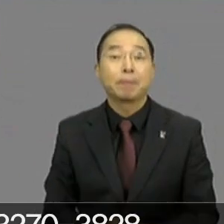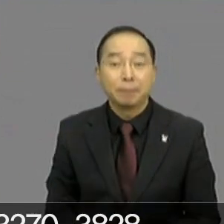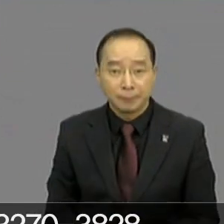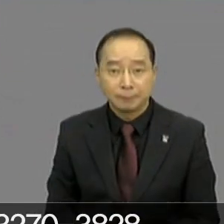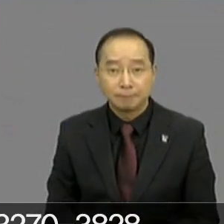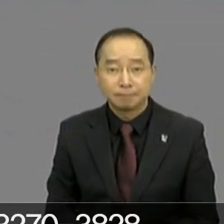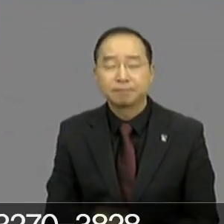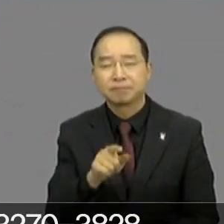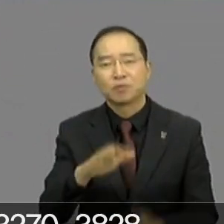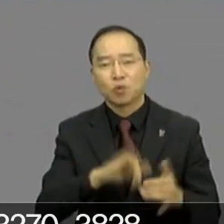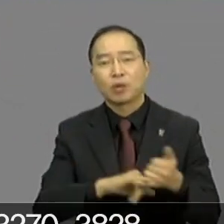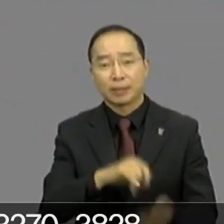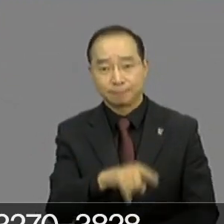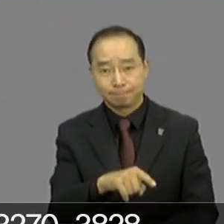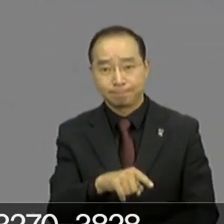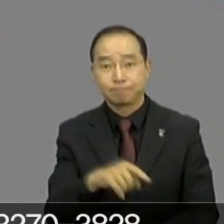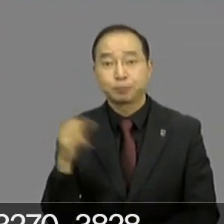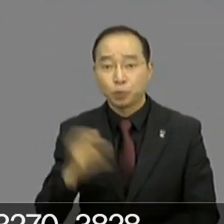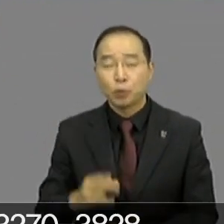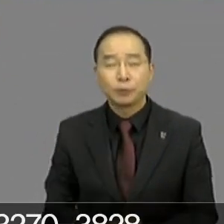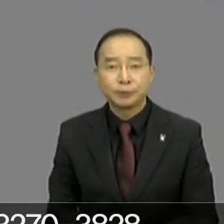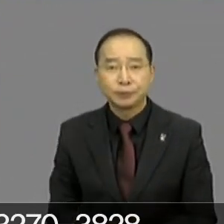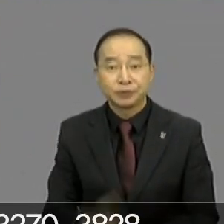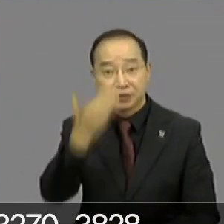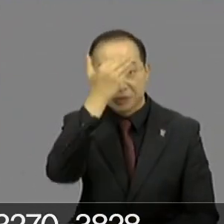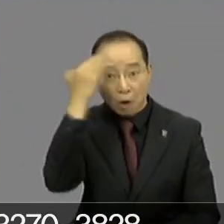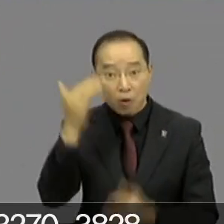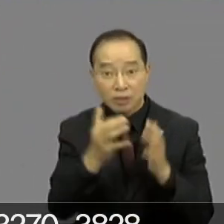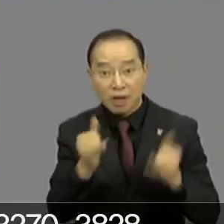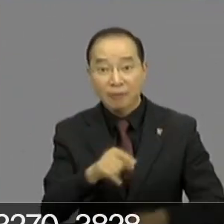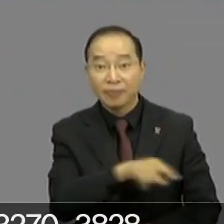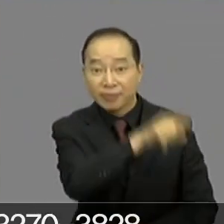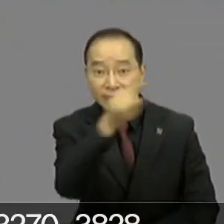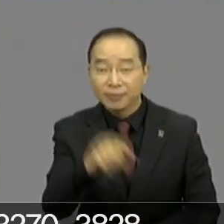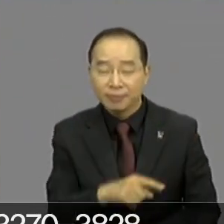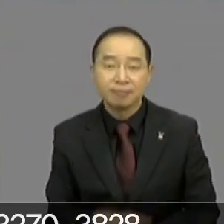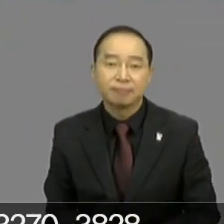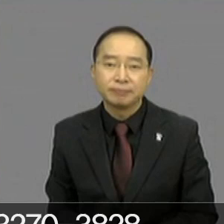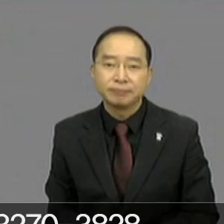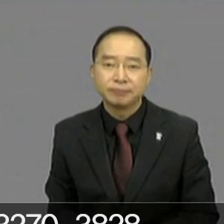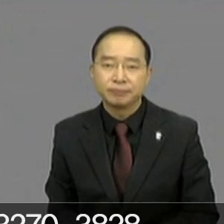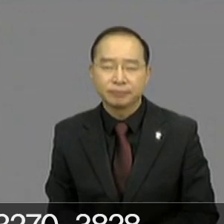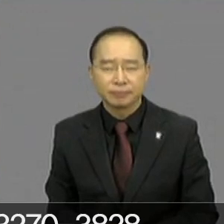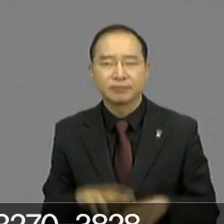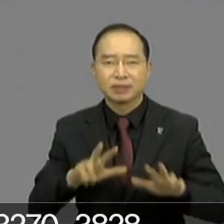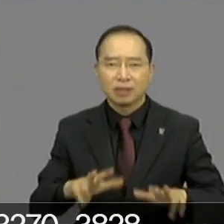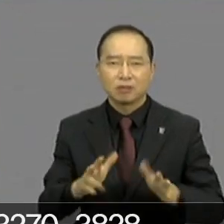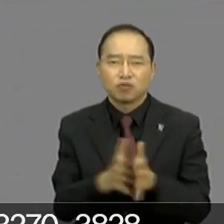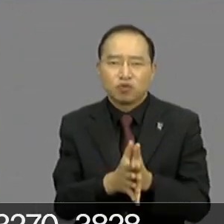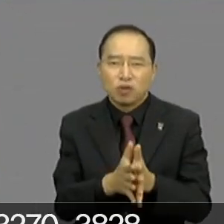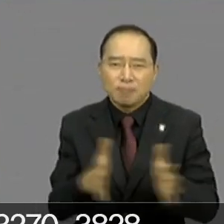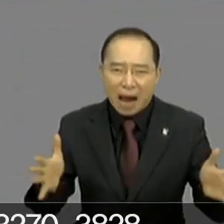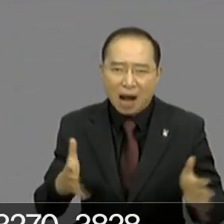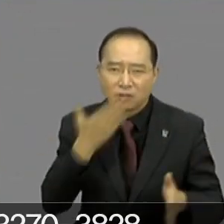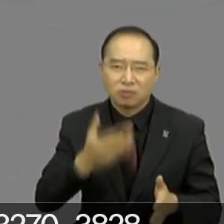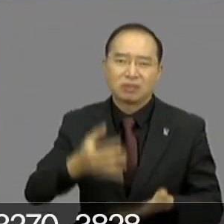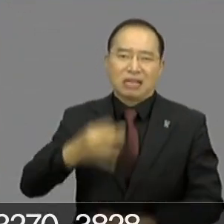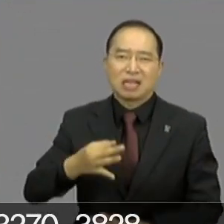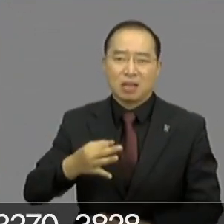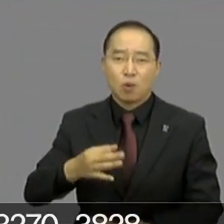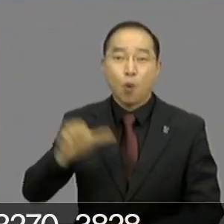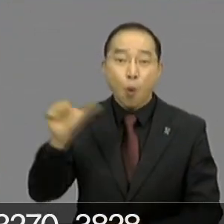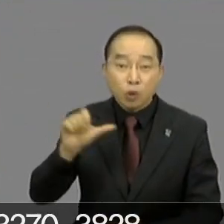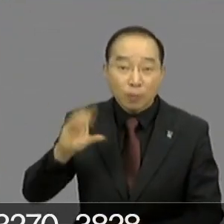입니다 어 이 밖에도 저는 이제 청년 들의 어떤 그 출발 자산 5000만 원 이것은